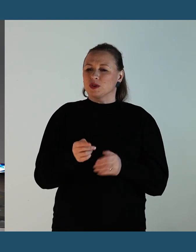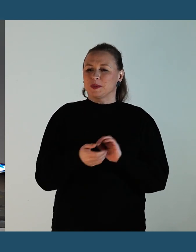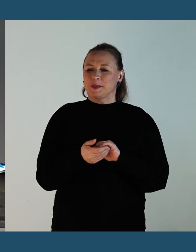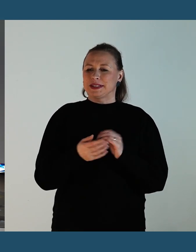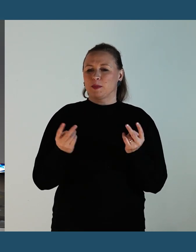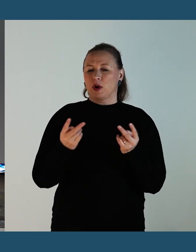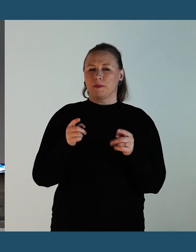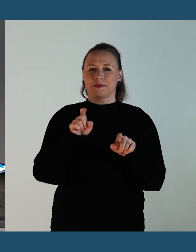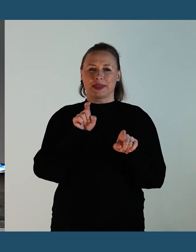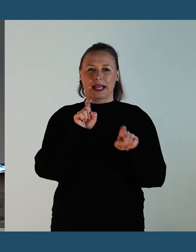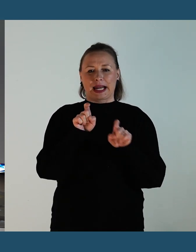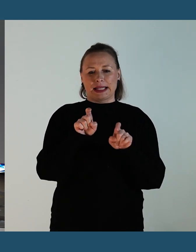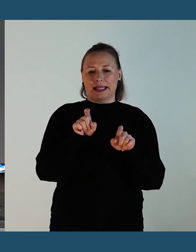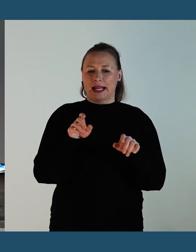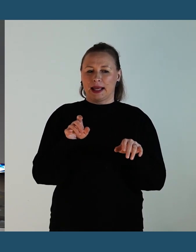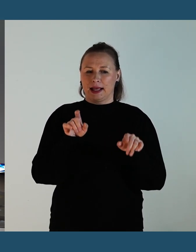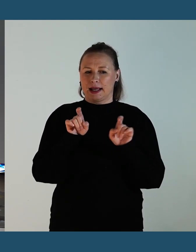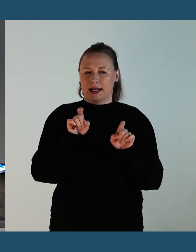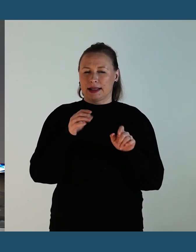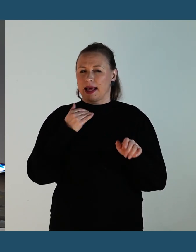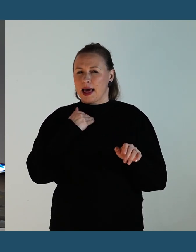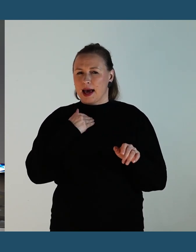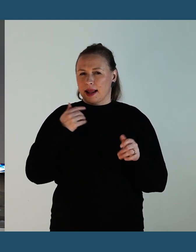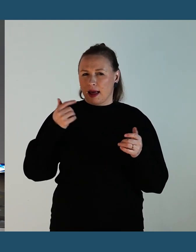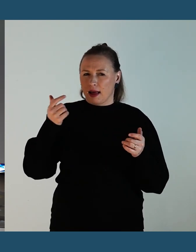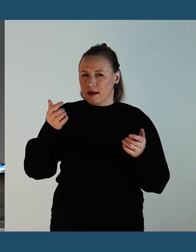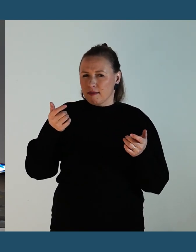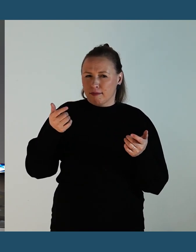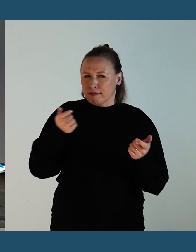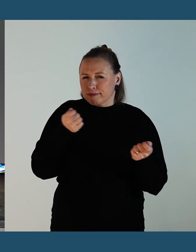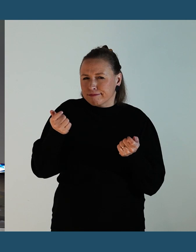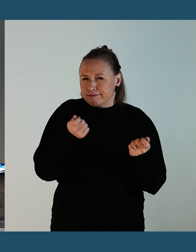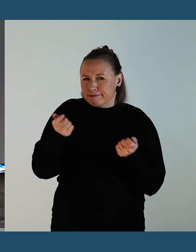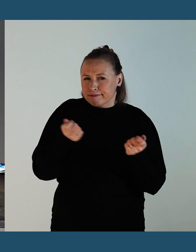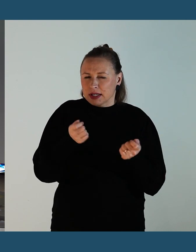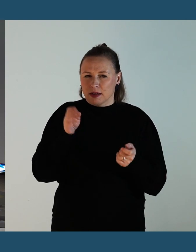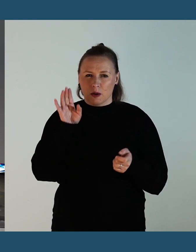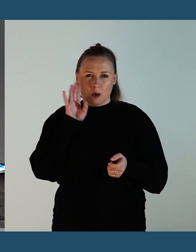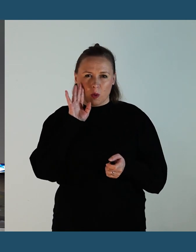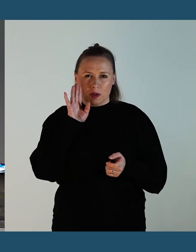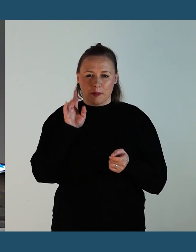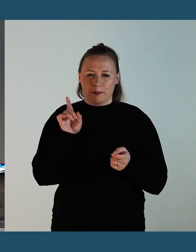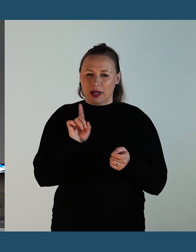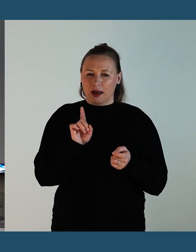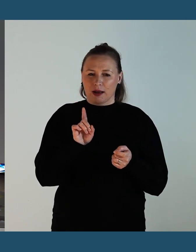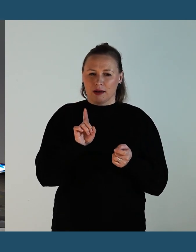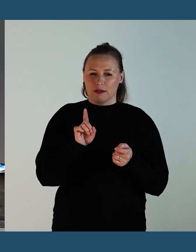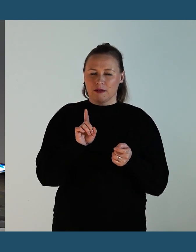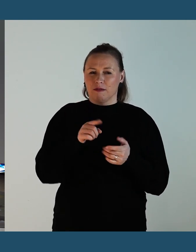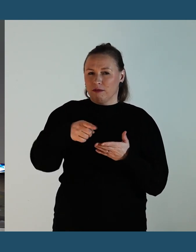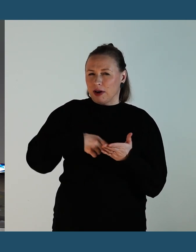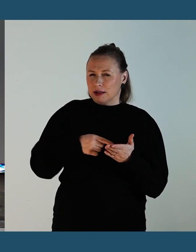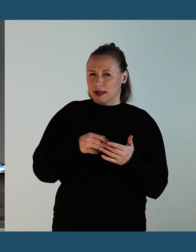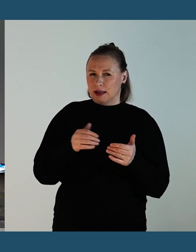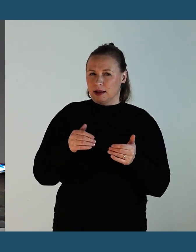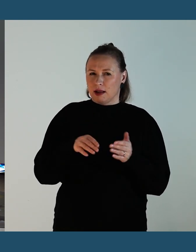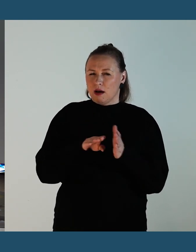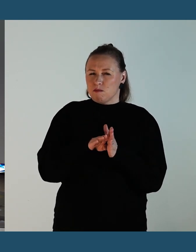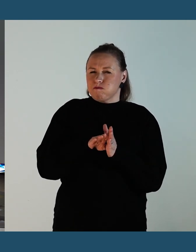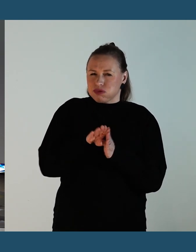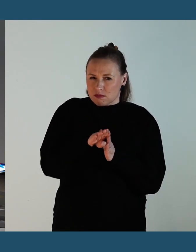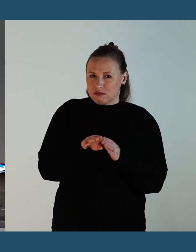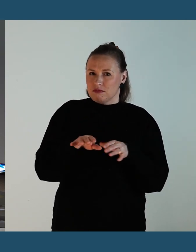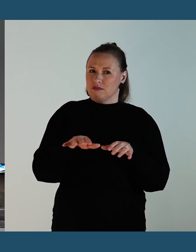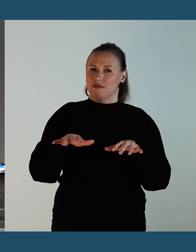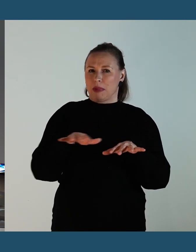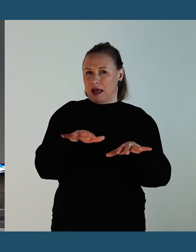massaa, joka aika monessa kohtaa on kuitenkin sit ollut se semmoinen, että joku isompi nykäys ikään kuin menee eteenpäin. Veronika Honkasalo,